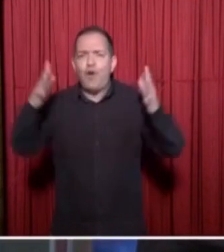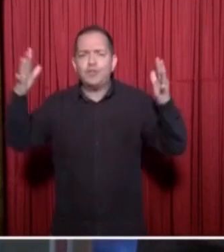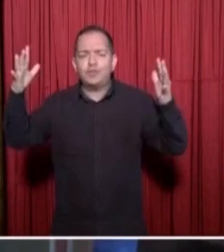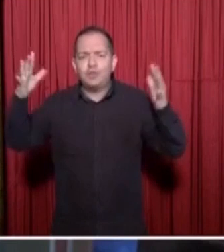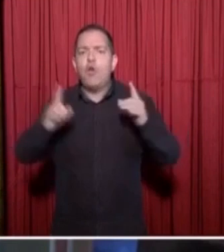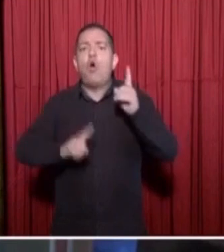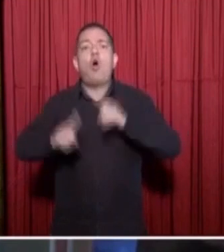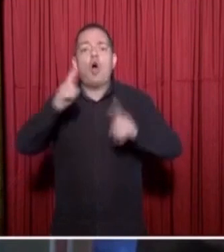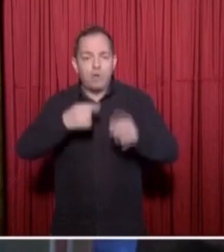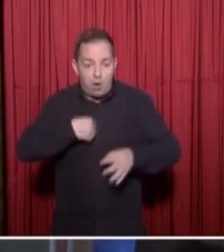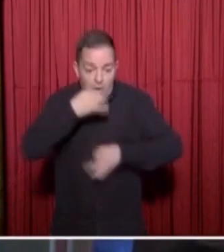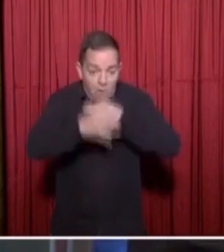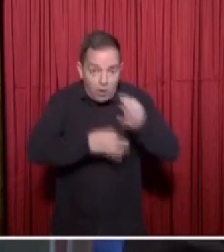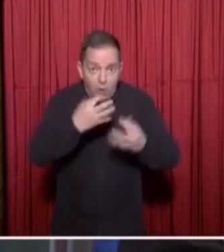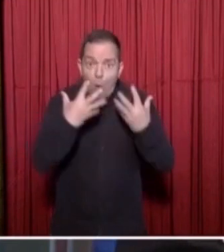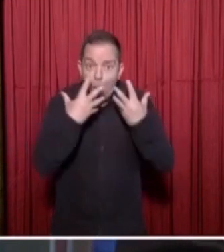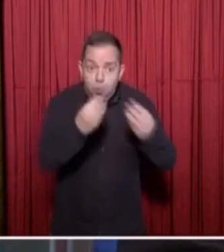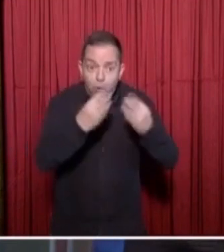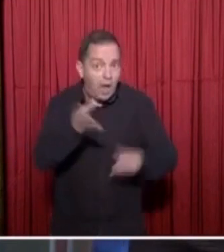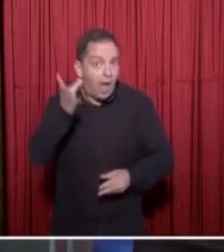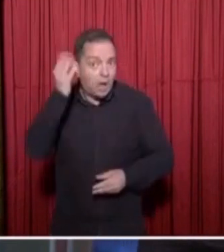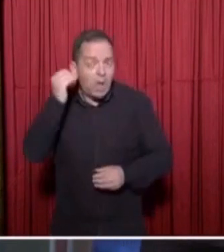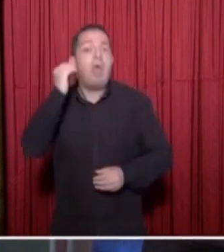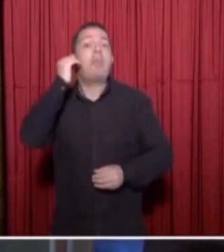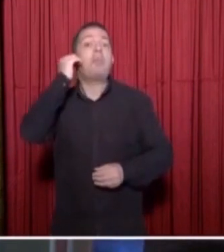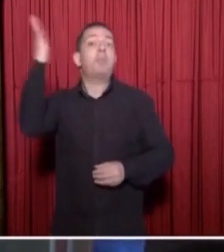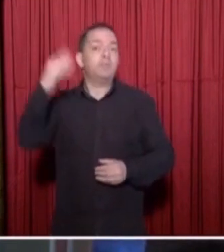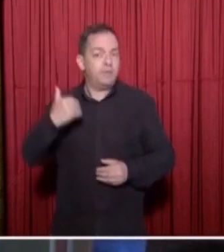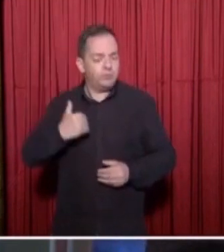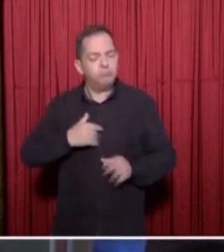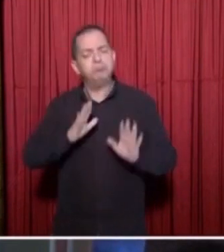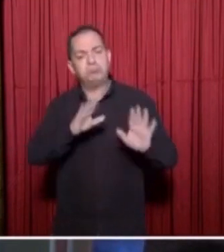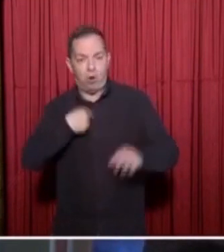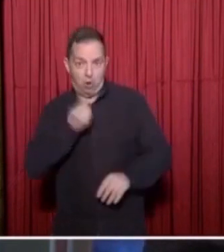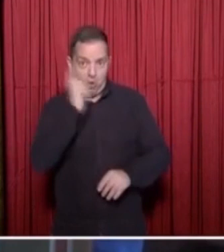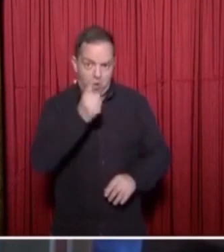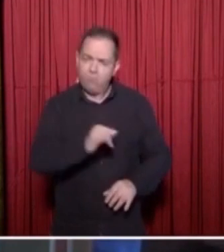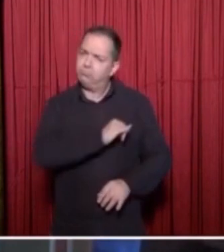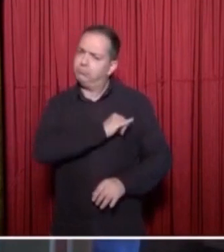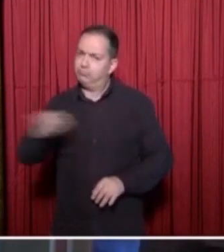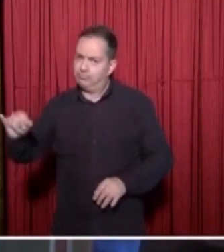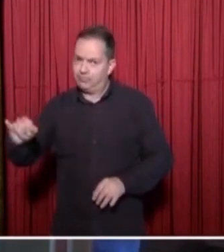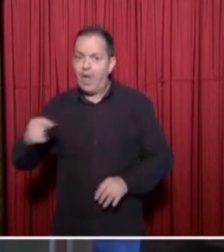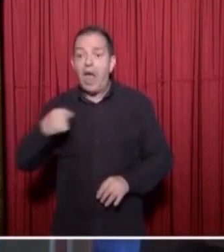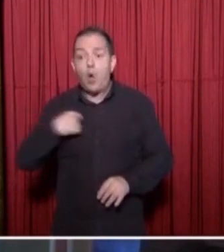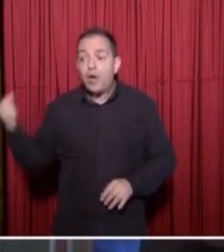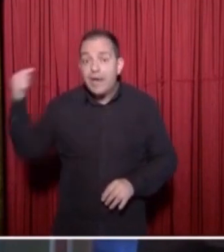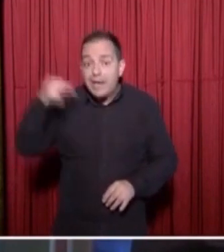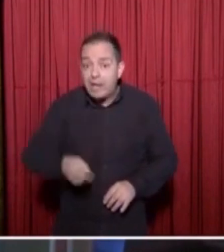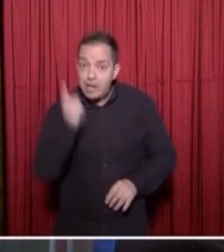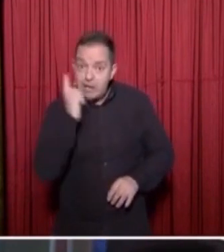Και αν της μου ακούσει των ρημάτων και μη πιστεύσει, εγώ κρίνω αυτόν, ου